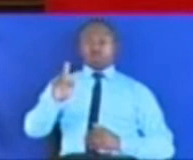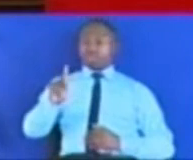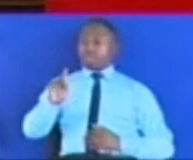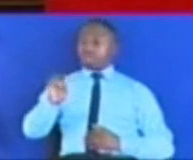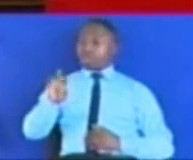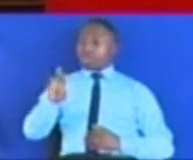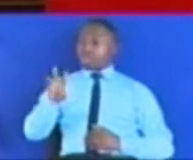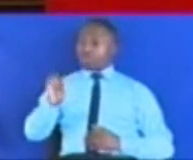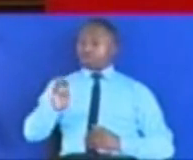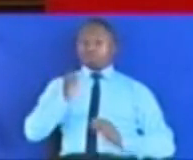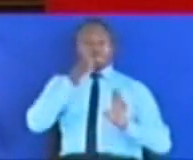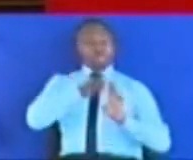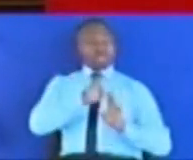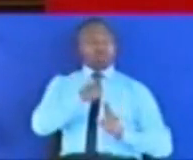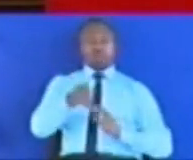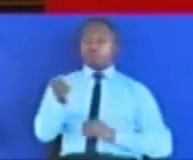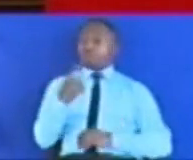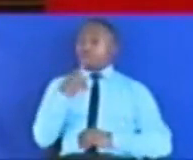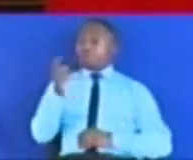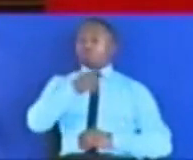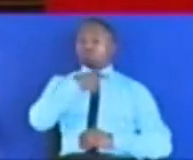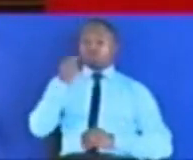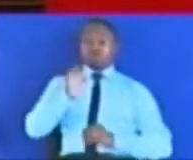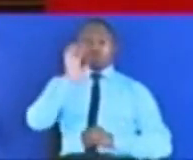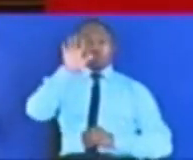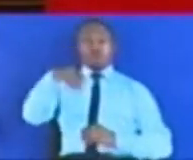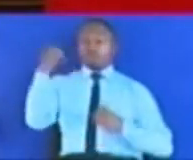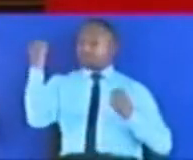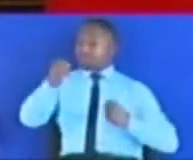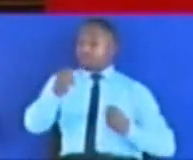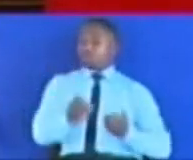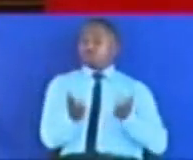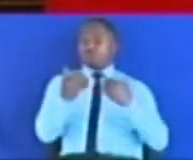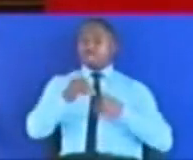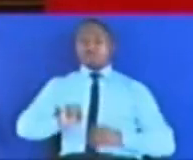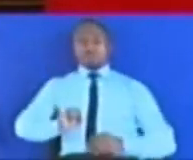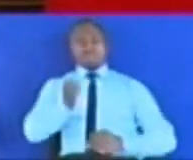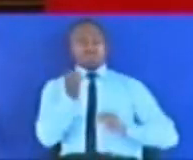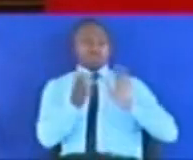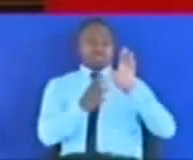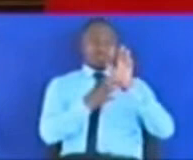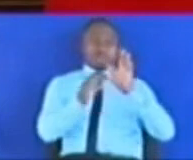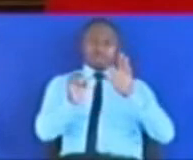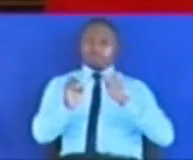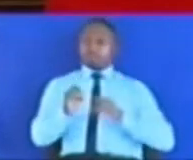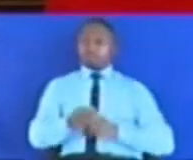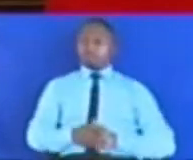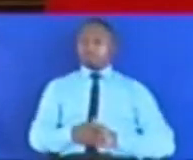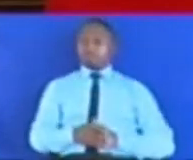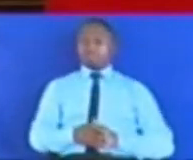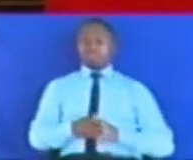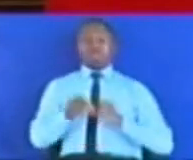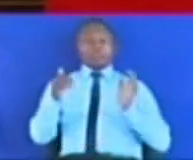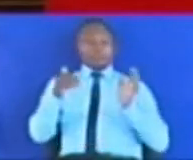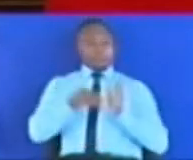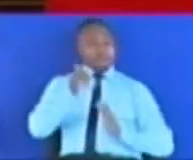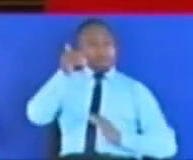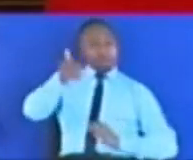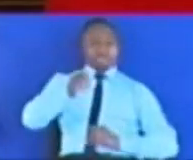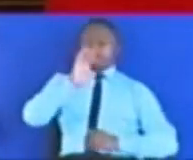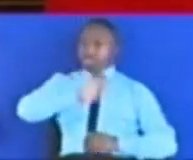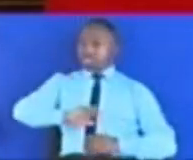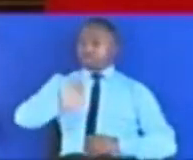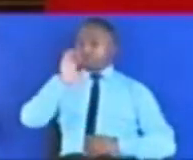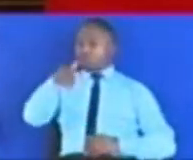ili tuwe na madawa ya kutosha kwa mwaka mzima tunahitaji milioni karibu 80. Lakini mpaka mwezi Disemba